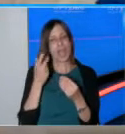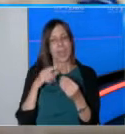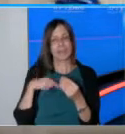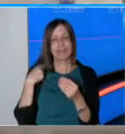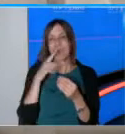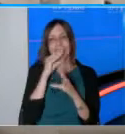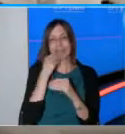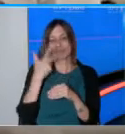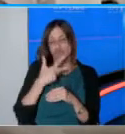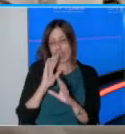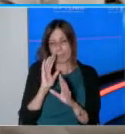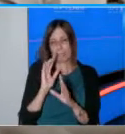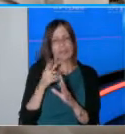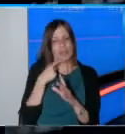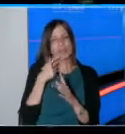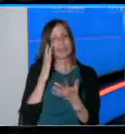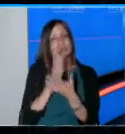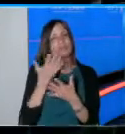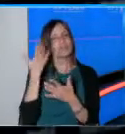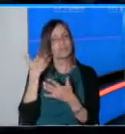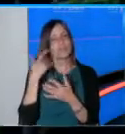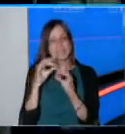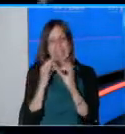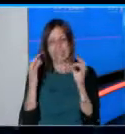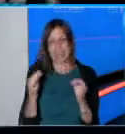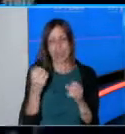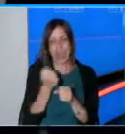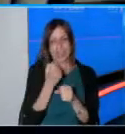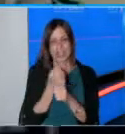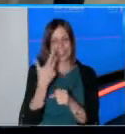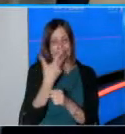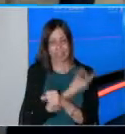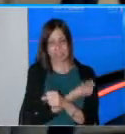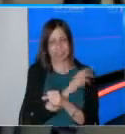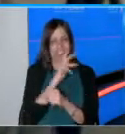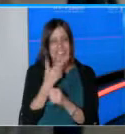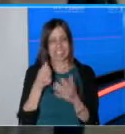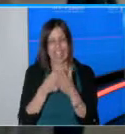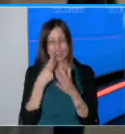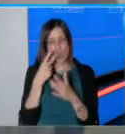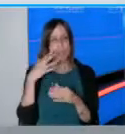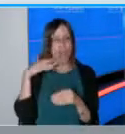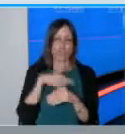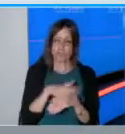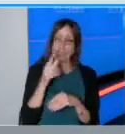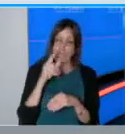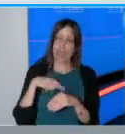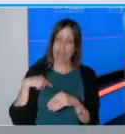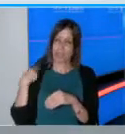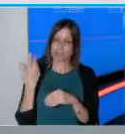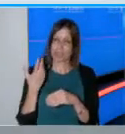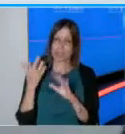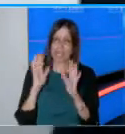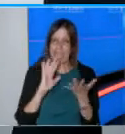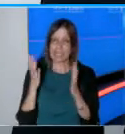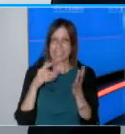לא 3 ימים האלה, אלא מאז שהתחילו לצאת הבוסטר ועד שרואים את האפקט עכשיו, זה באמת לקח הרבה זמן